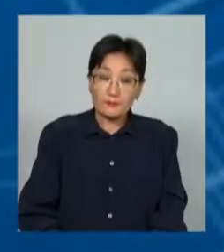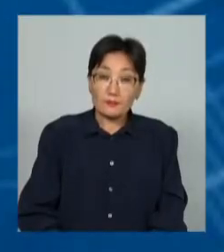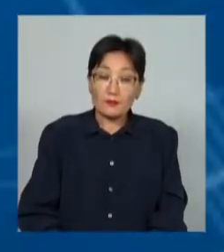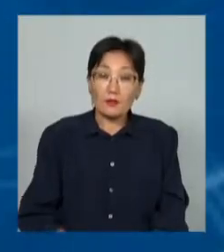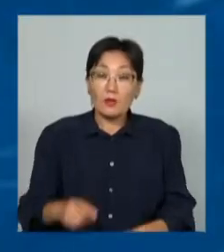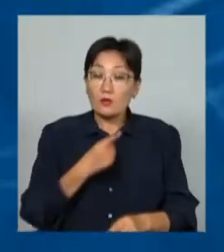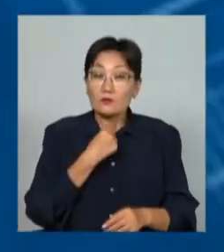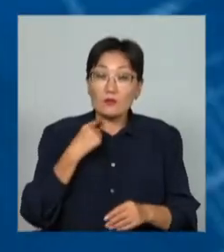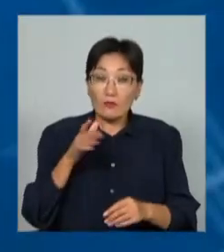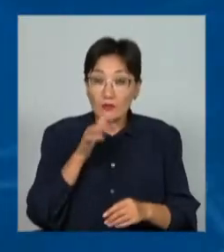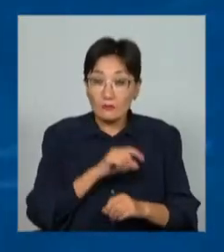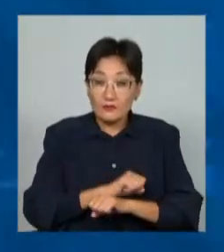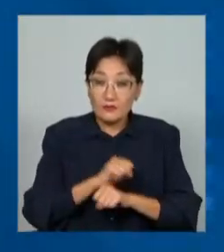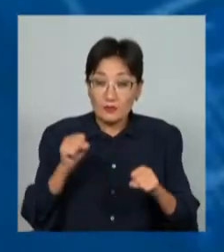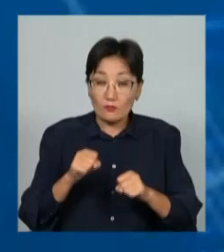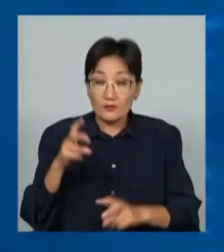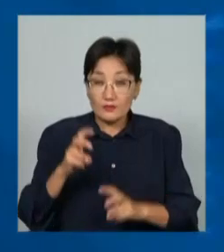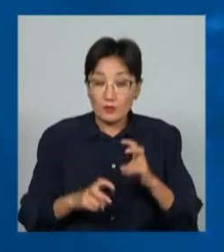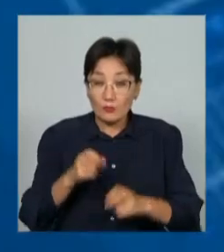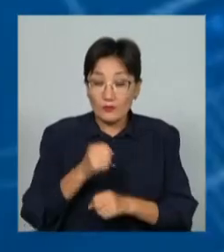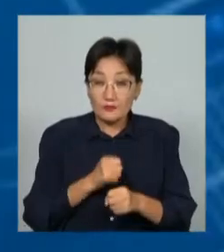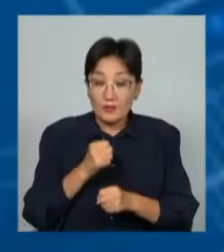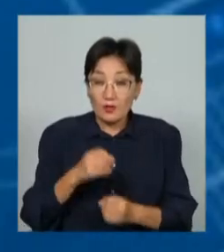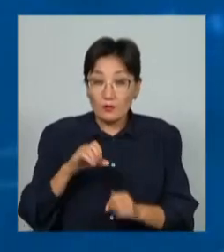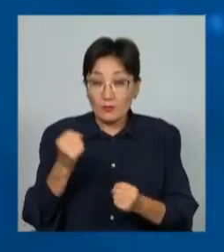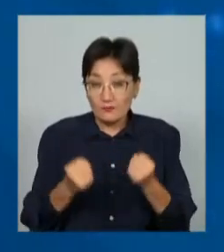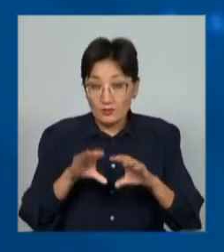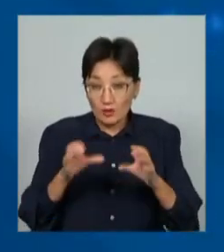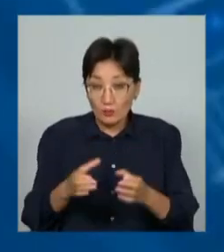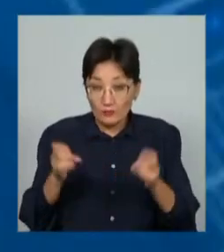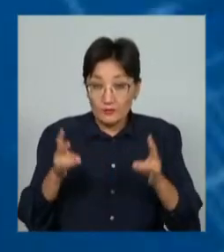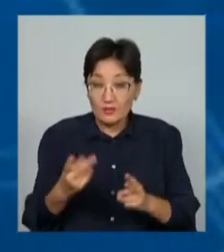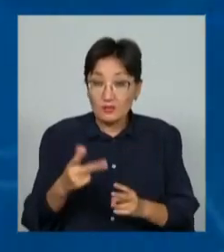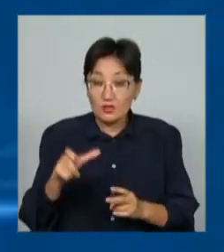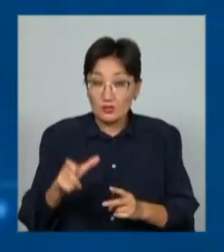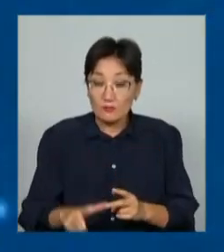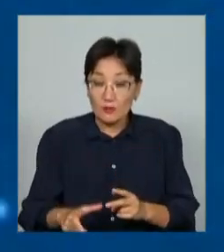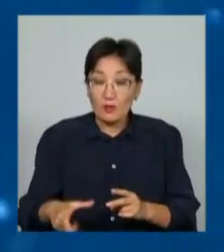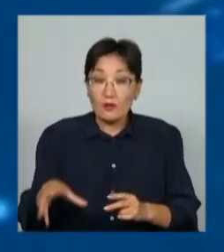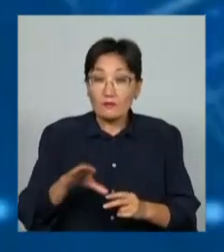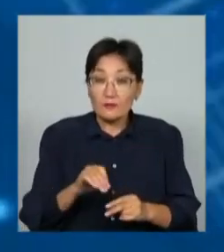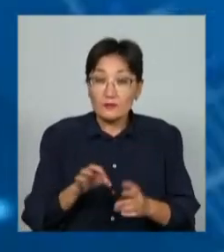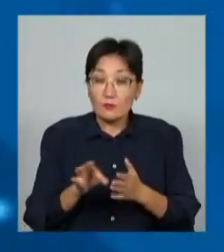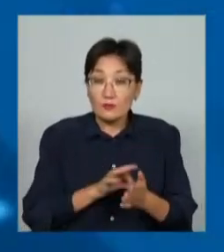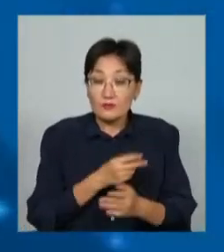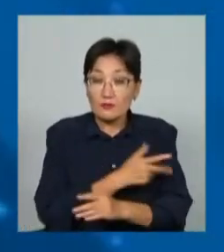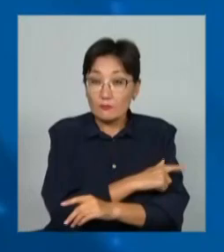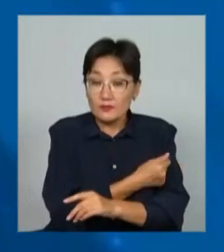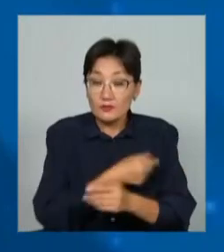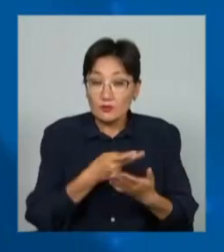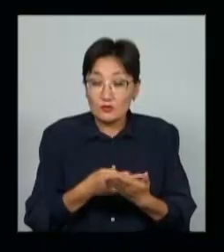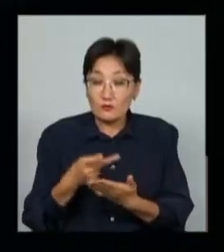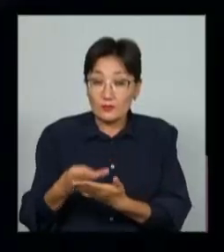В Талдыкургане во время взрыва на заводе по переработке автомобильных шин пострадали 3 человека. Все они в экстренном порядке были